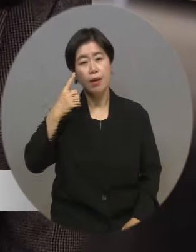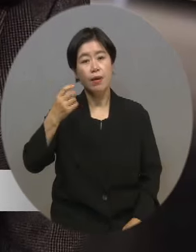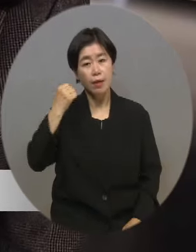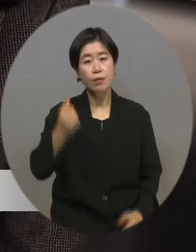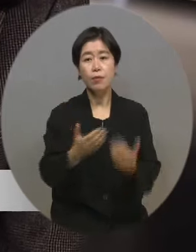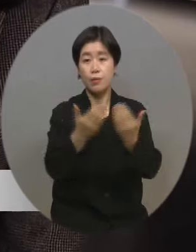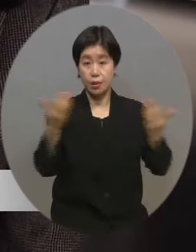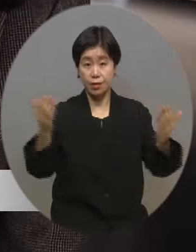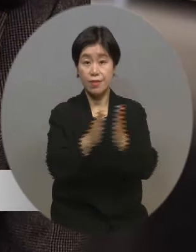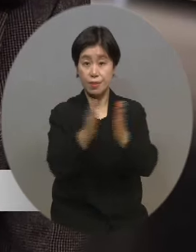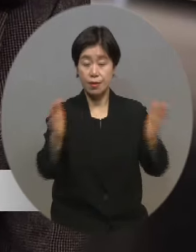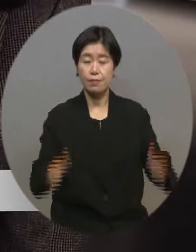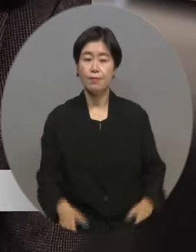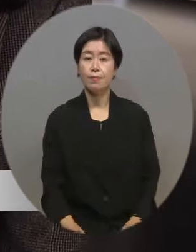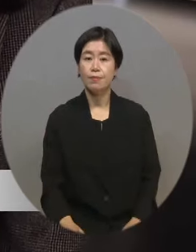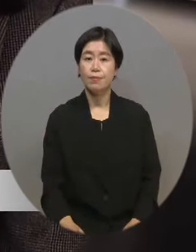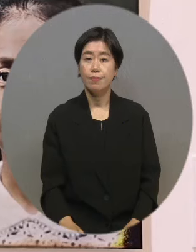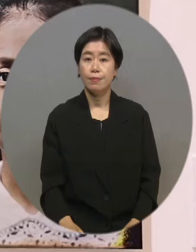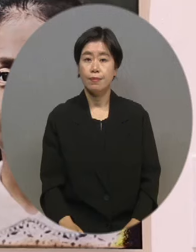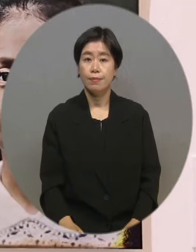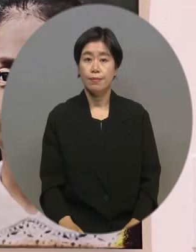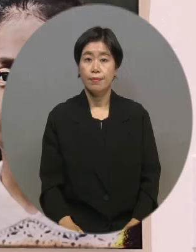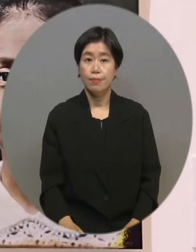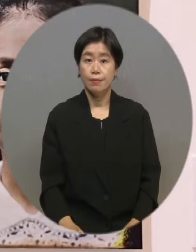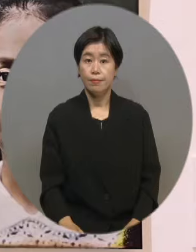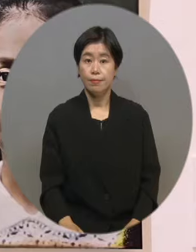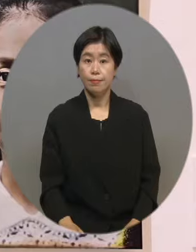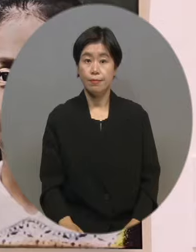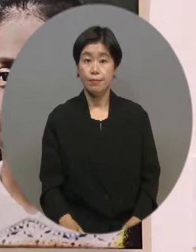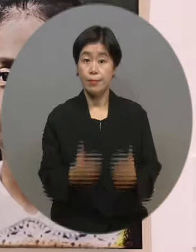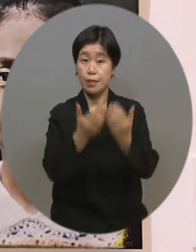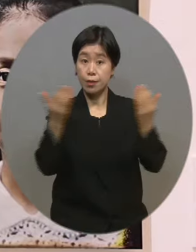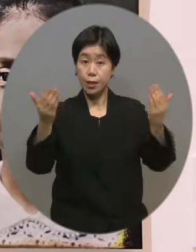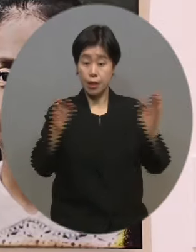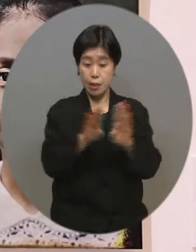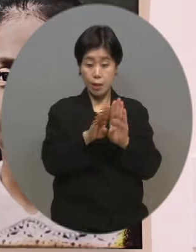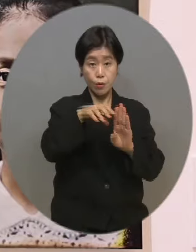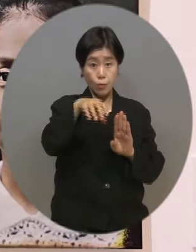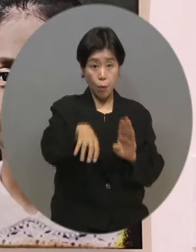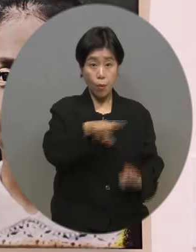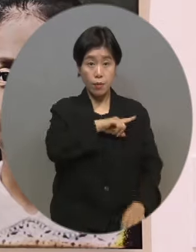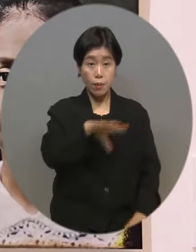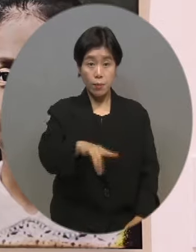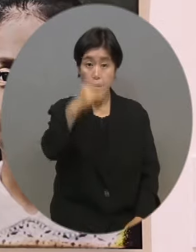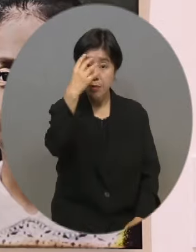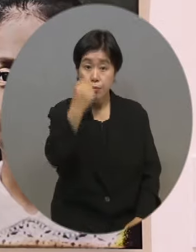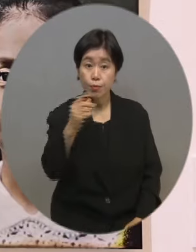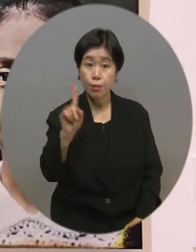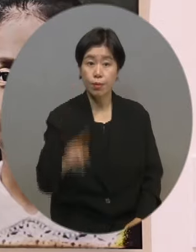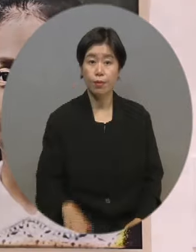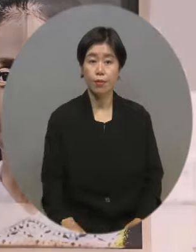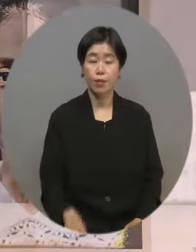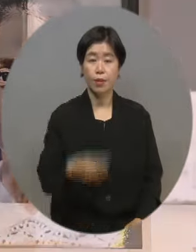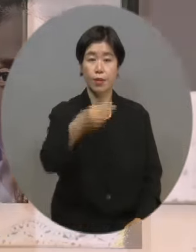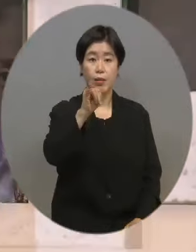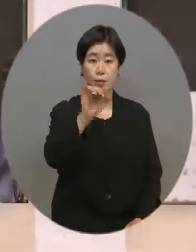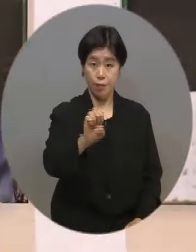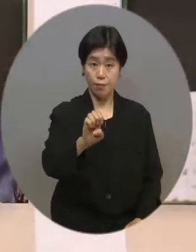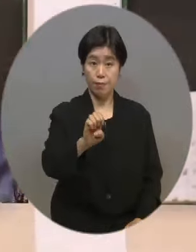의도를 가지고 전시를 기획하게 됐습니다. 전시실 입구에서 가장 먼저 눈길을 끄는 건 팀 프랑코 작가의